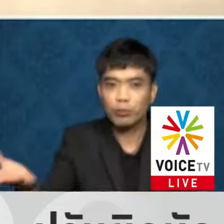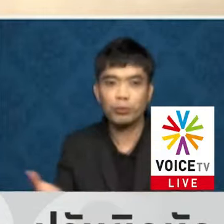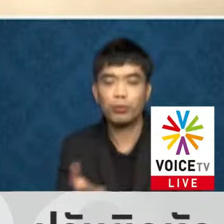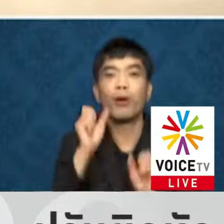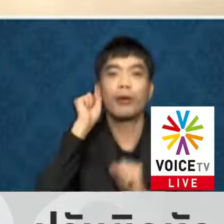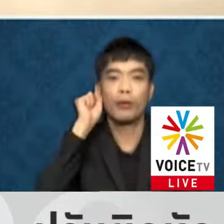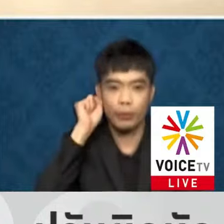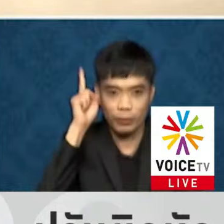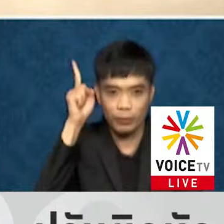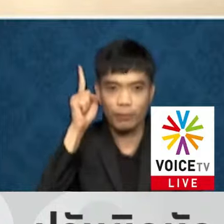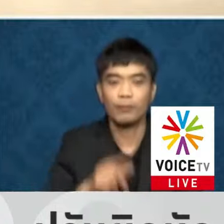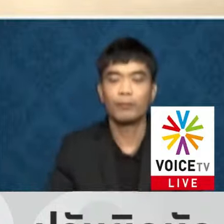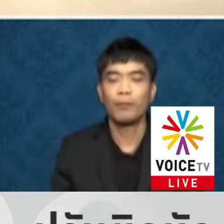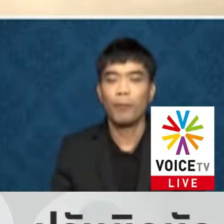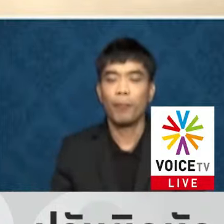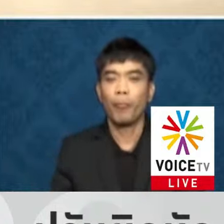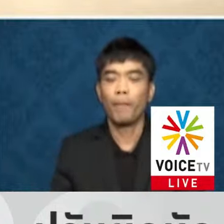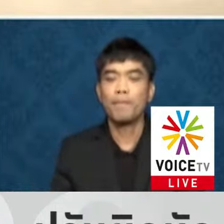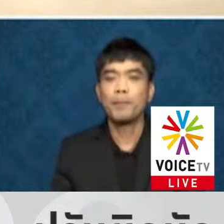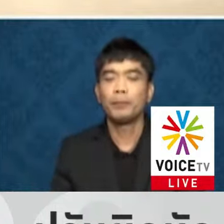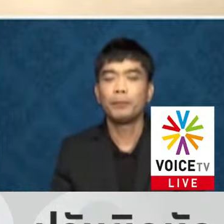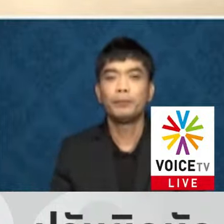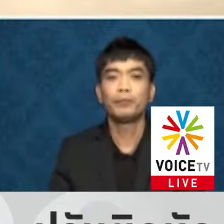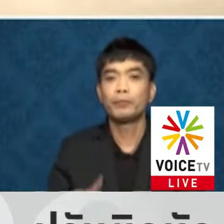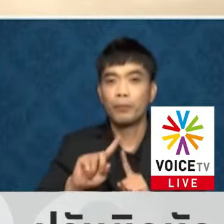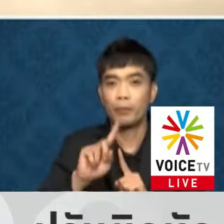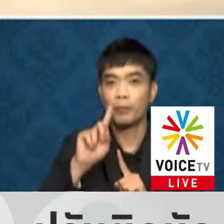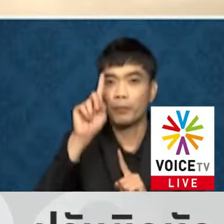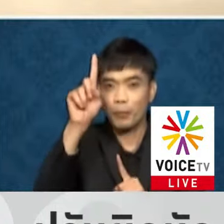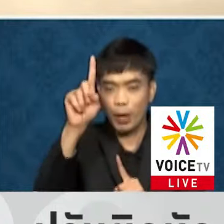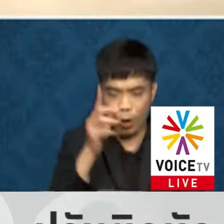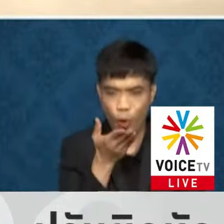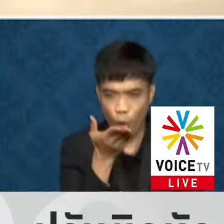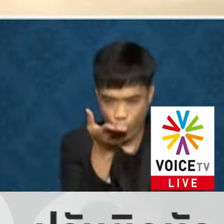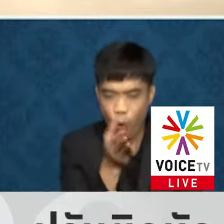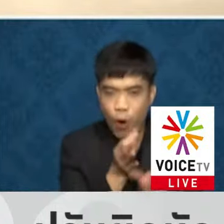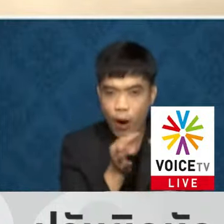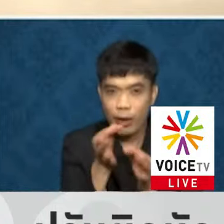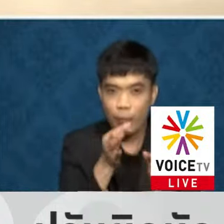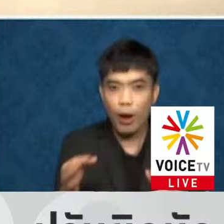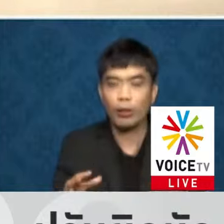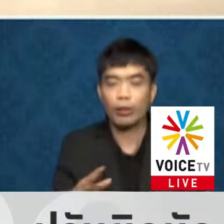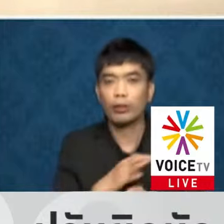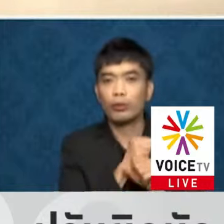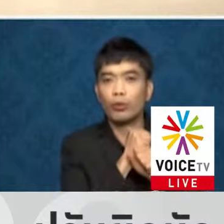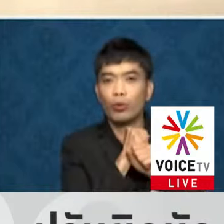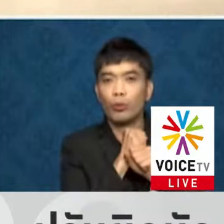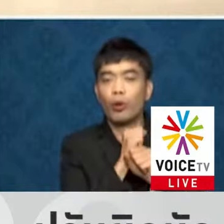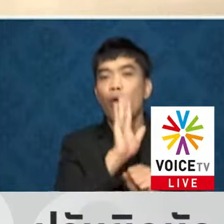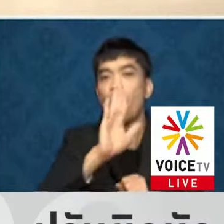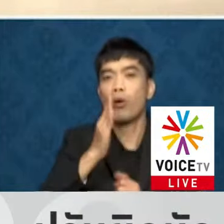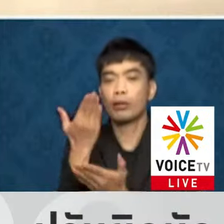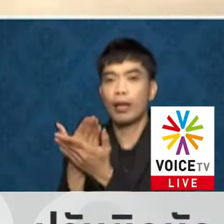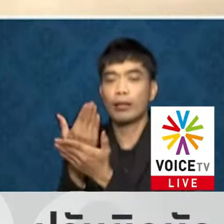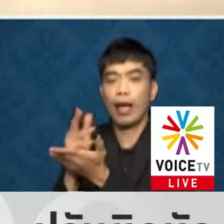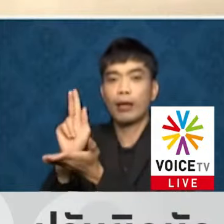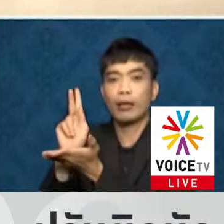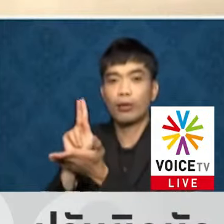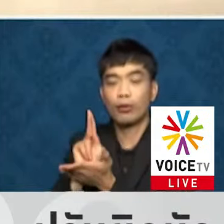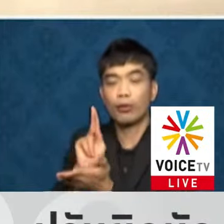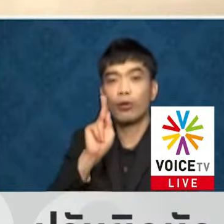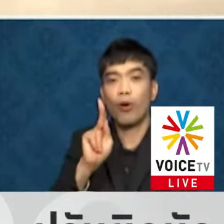ไม่นานมานี้เองครับก็มีระเบียบกองทุนเป็นแนวปฏิบัติเพื่องดบังคับคดีชั่วคราวของผู้ที่กู้ยืมรวมถึงการถอนบังคับคดีให้กับผู้ค้ำประกัน